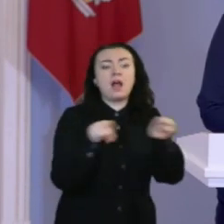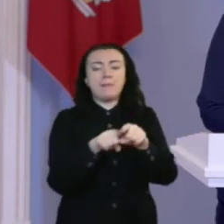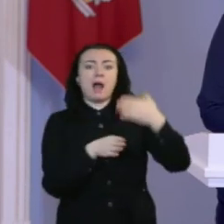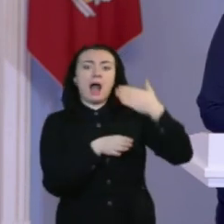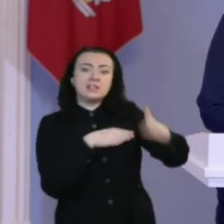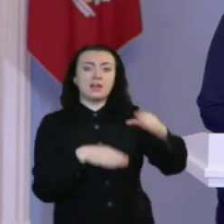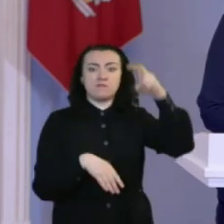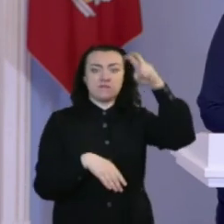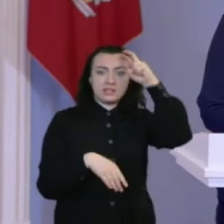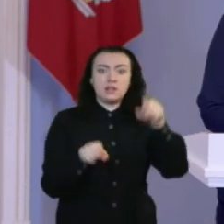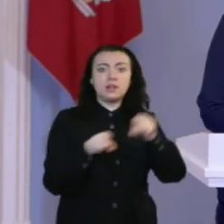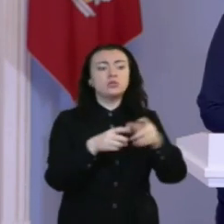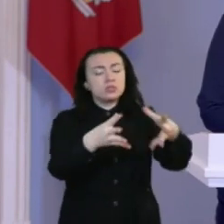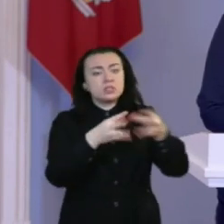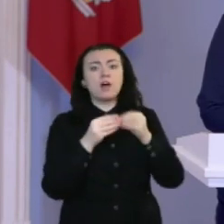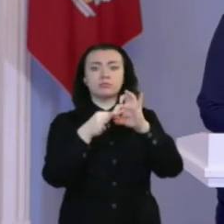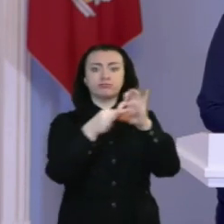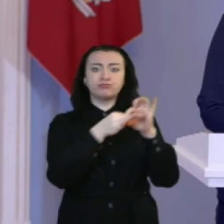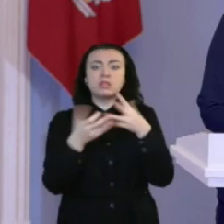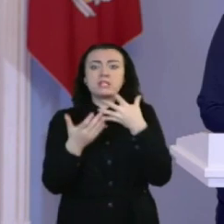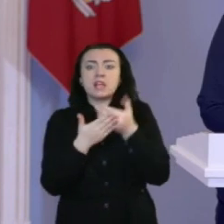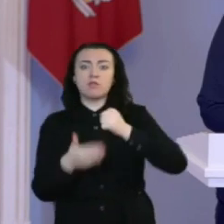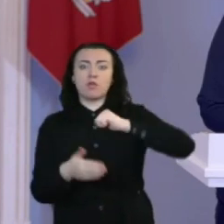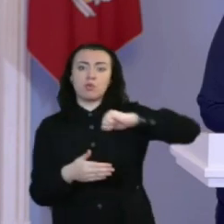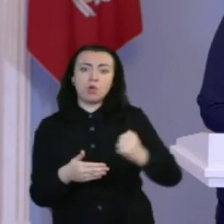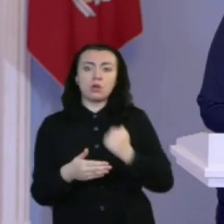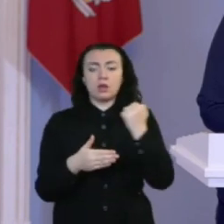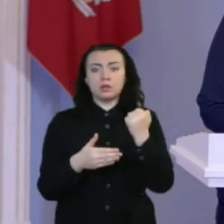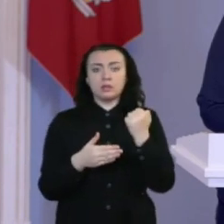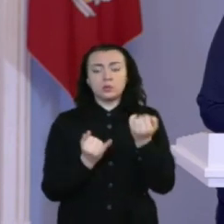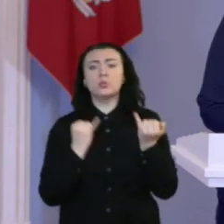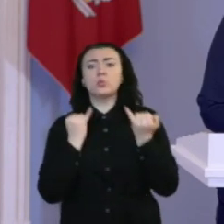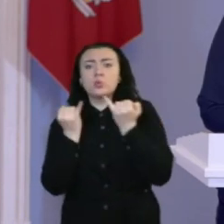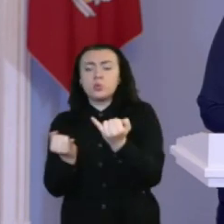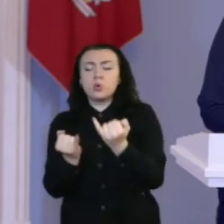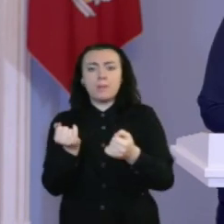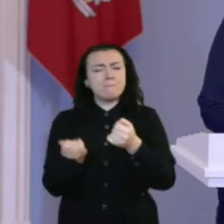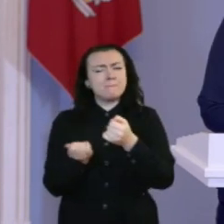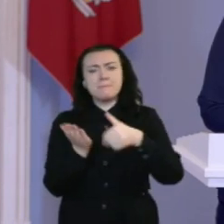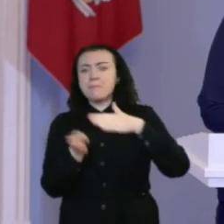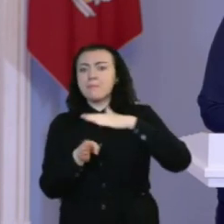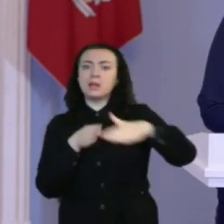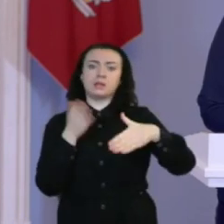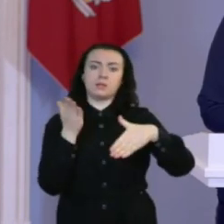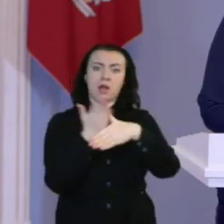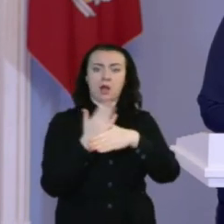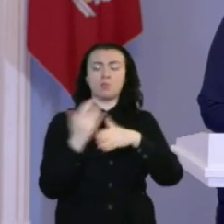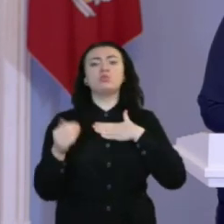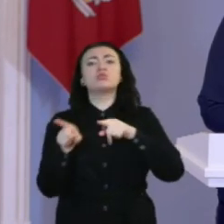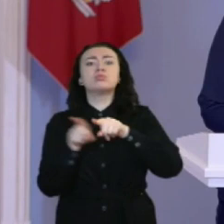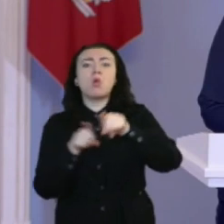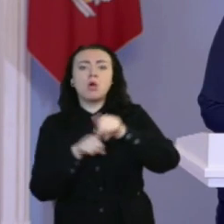valstybė, tiek kartu su savo sąjungininkais ir partneriais suteikti visakeriopą pagalbą broliškai Ukrainos